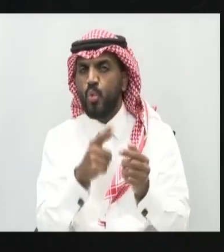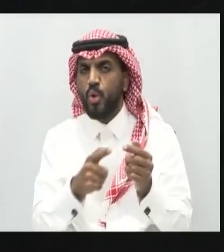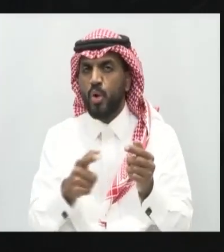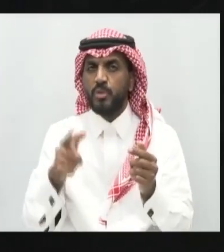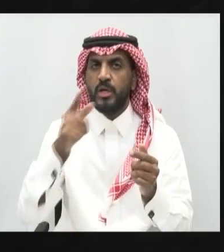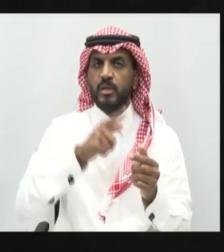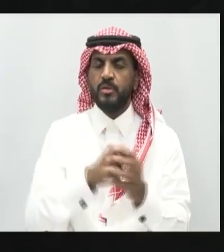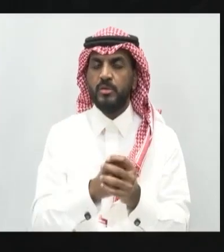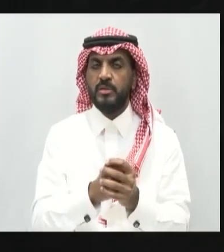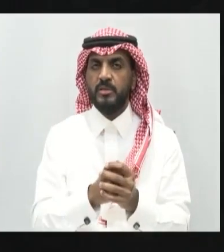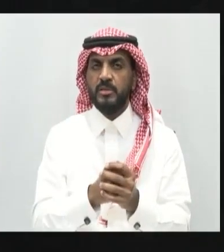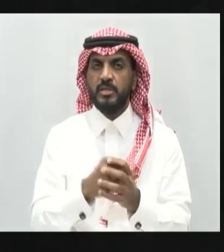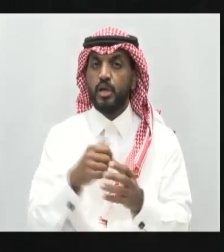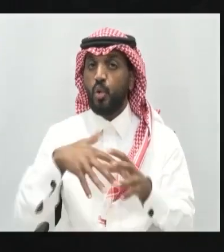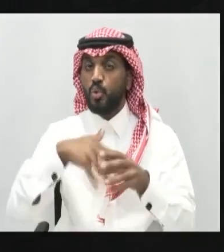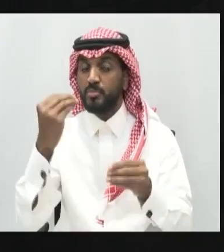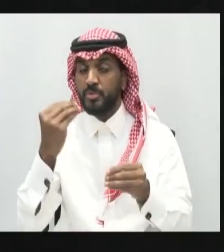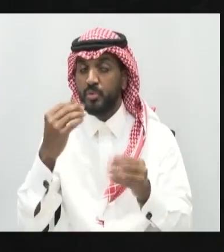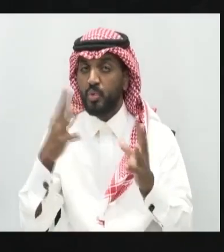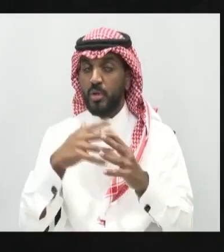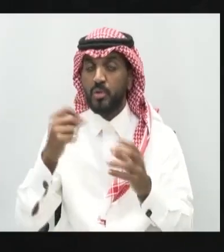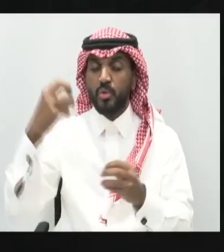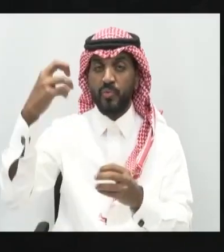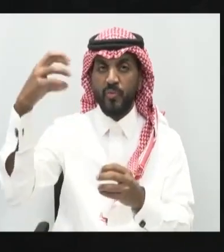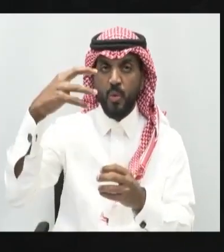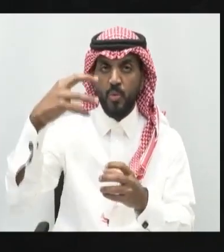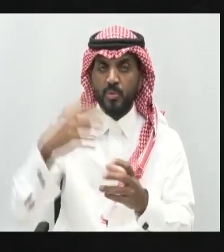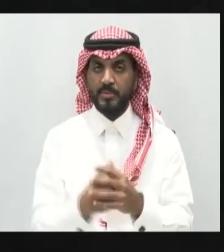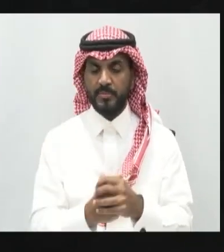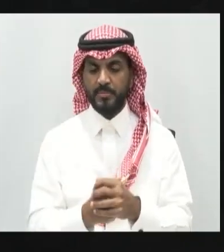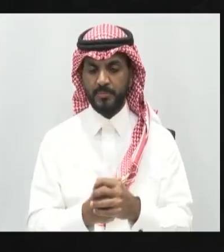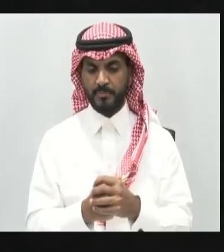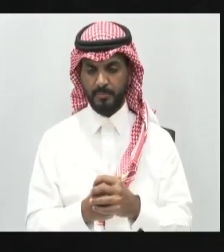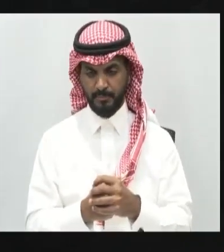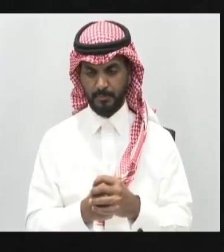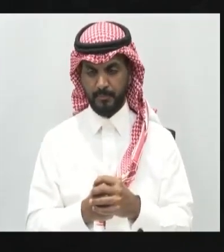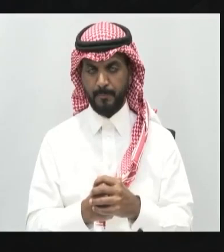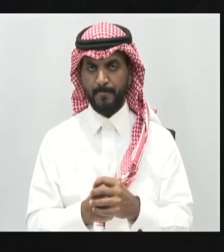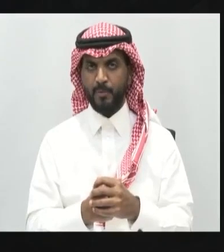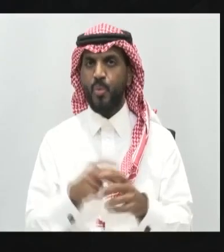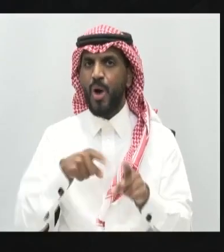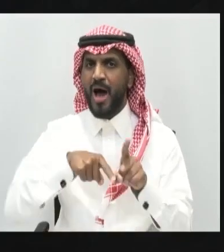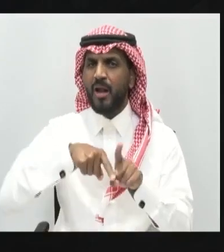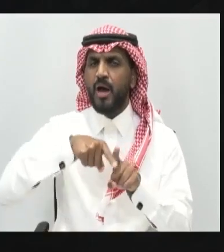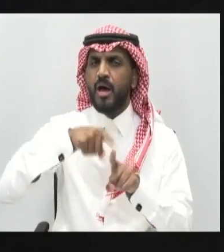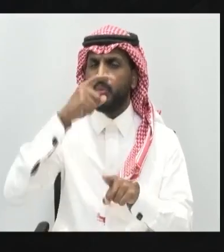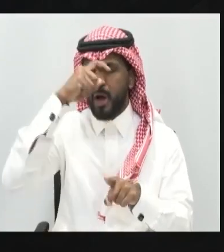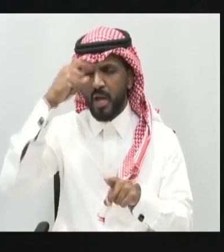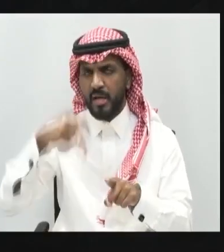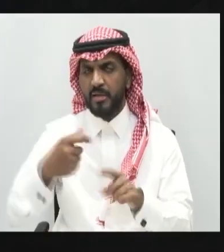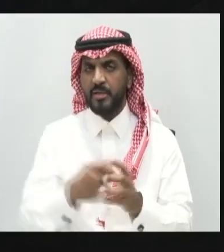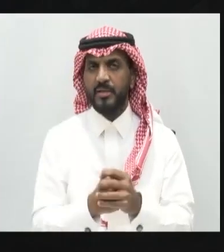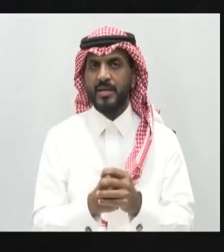السماء يصدر منه ضوء يطلع ضوء وحراره